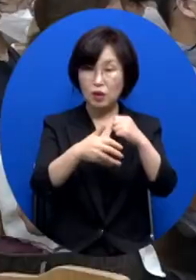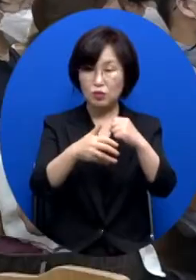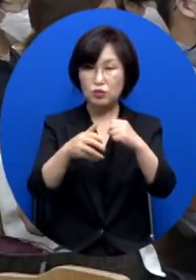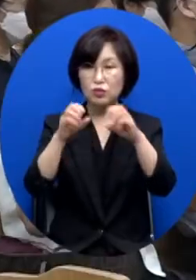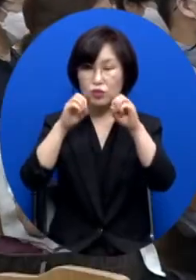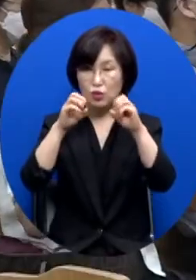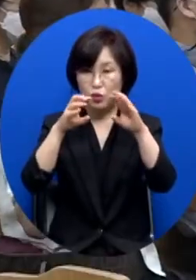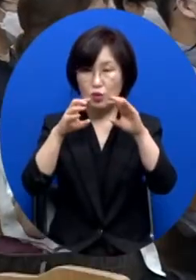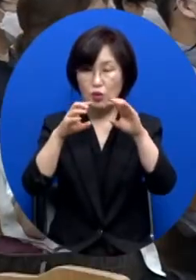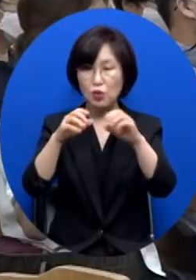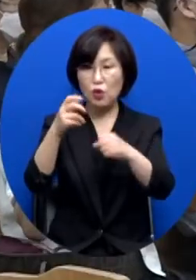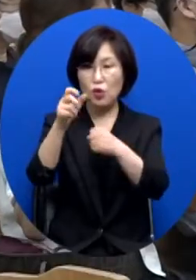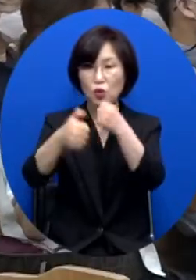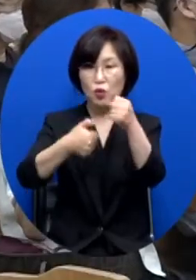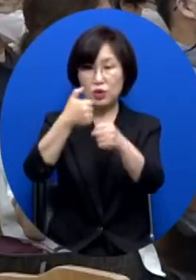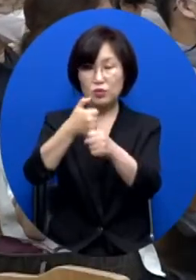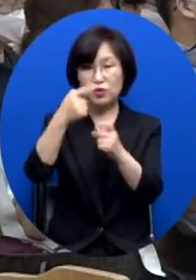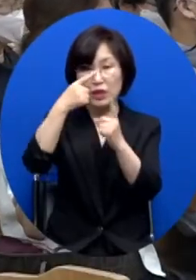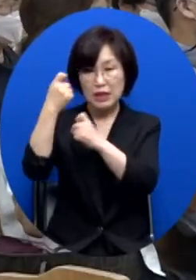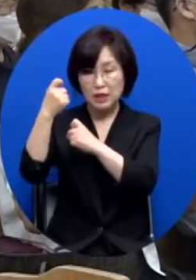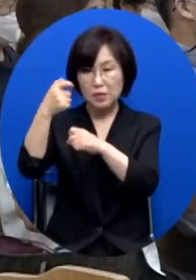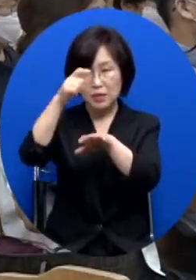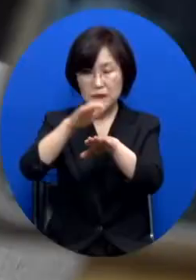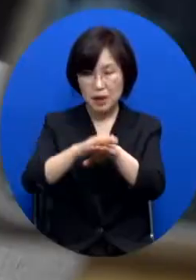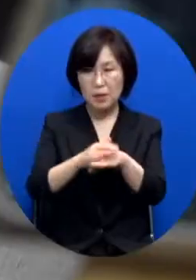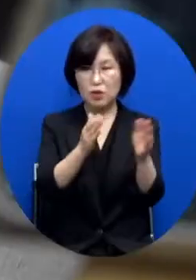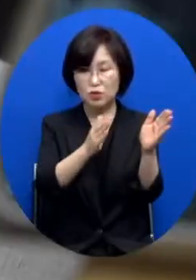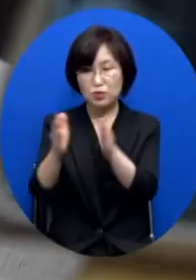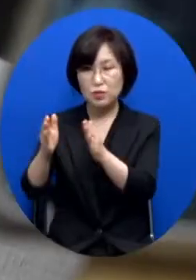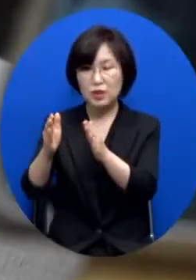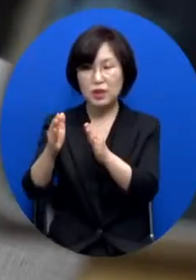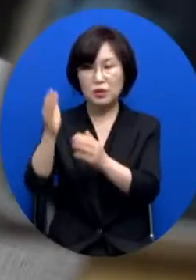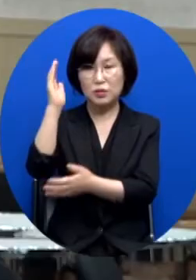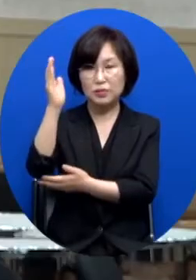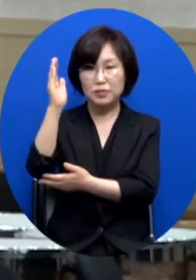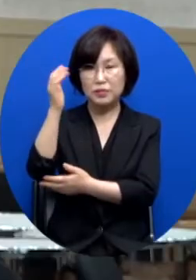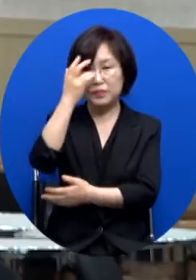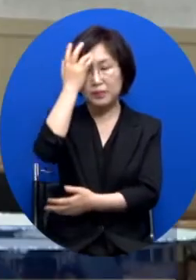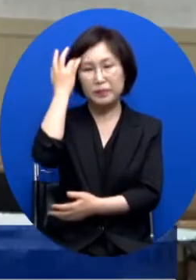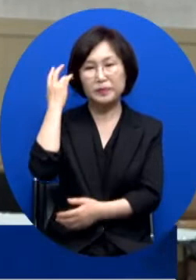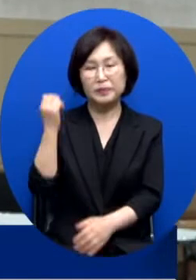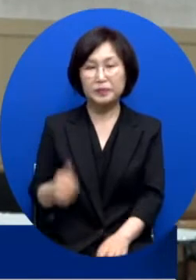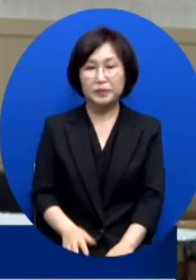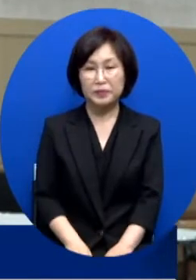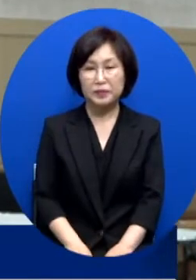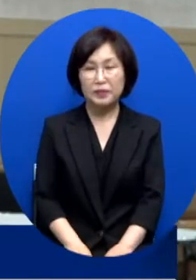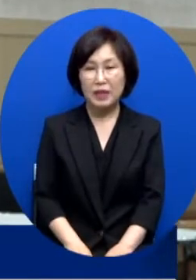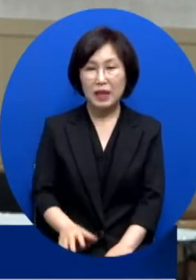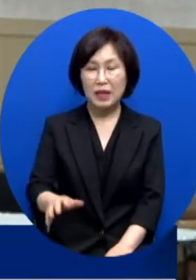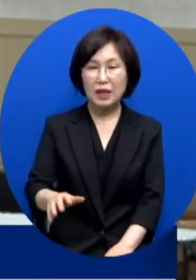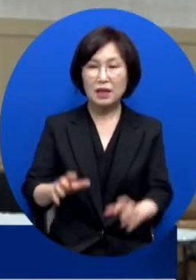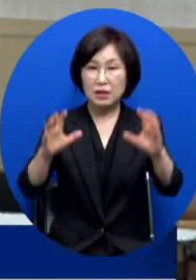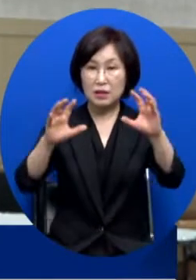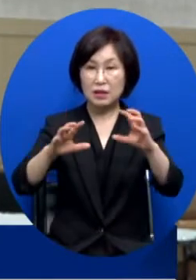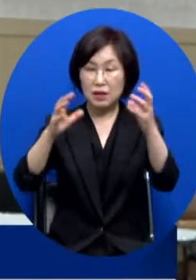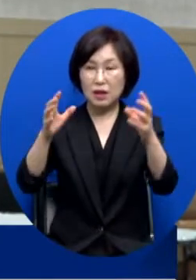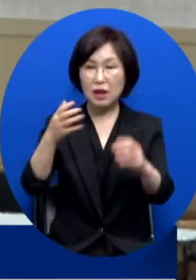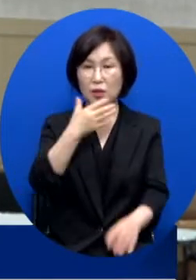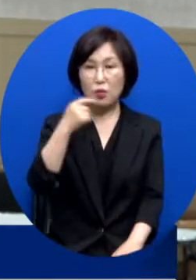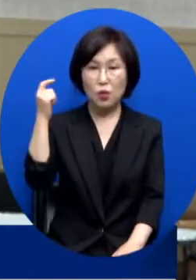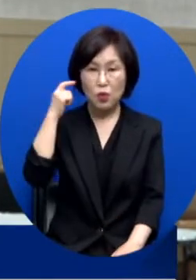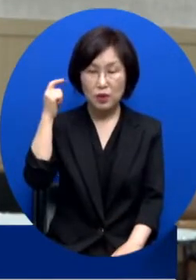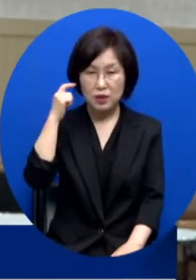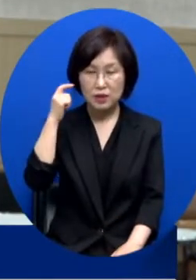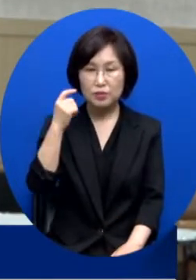세계선교회 선교 50주년을 준비하는 예배로 드려졌습니다. 로잔 선교대회는 전 세계 복음주의 교회